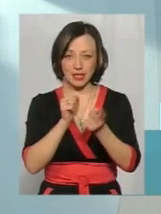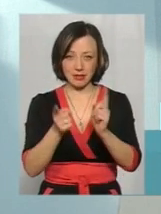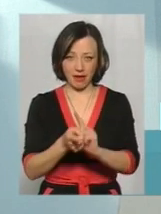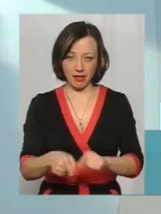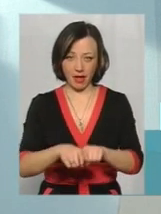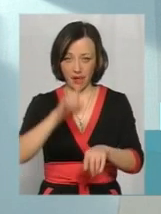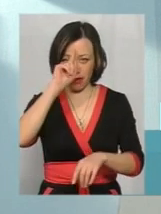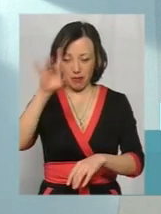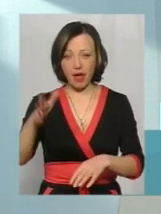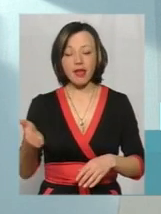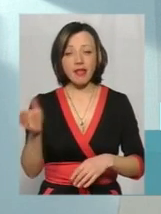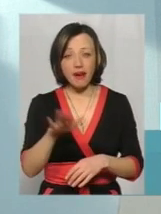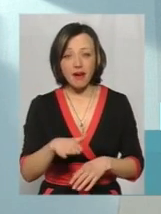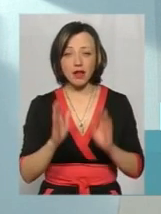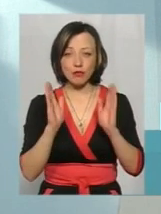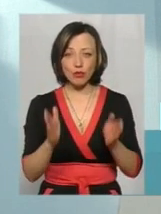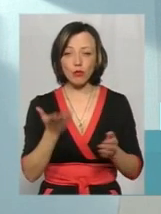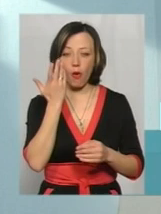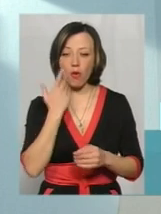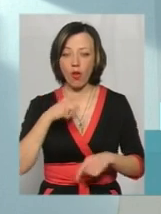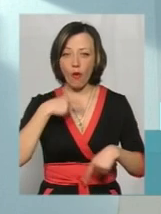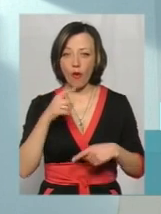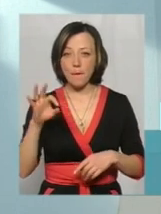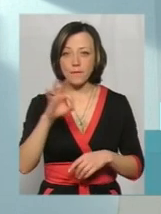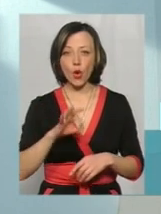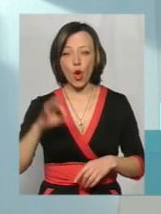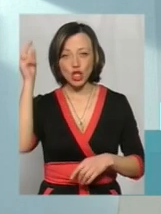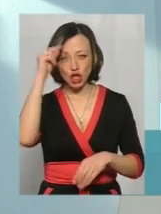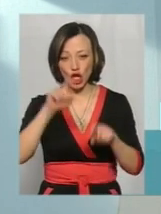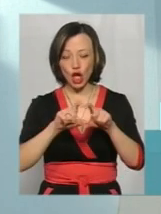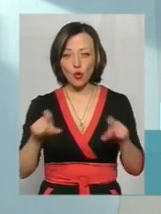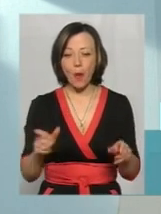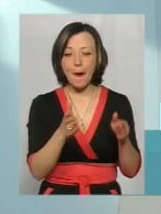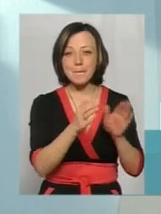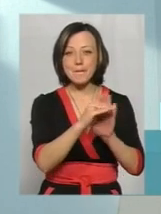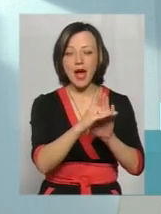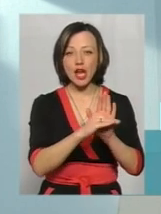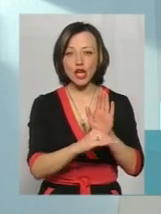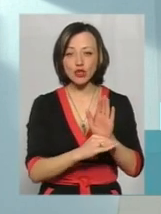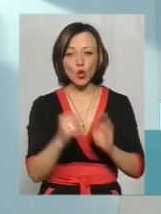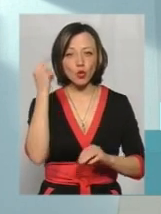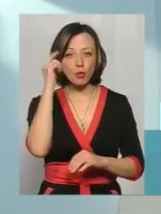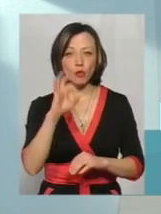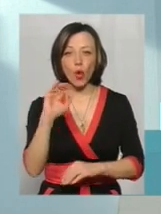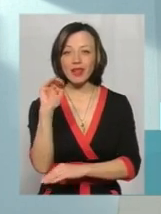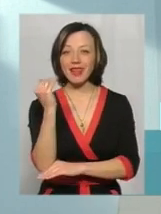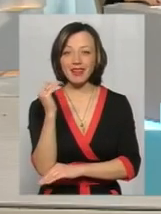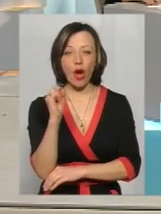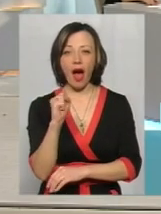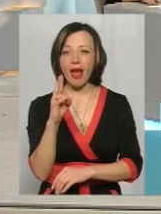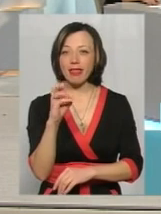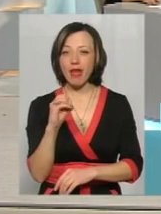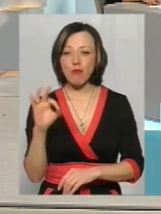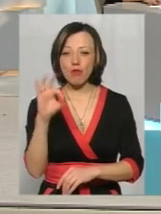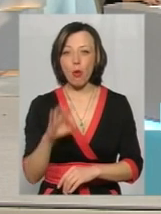геніями. Давайте будемо, коли говоримо про шкільну мережу, будемо думати перш за все про дитину, а не про